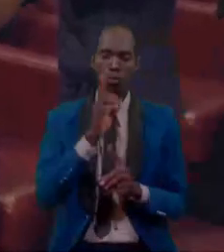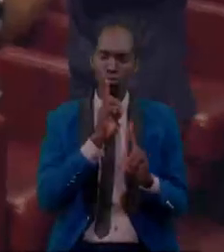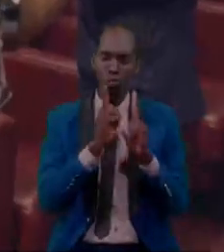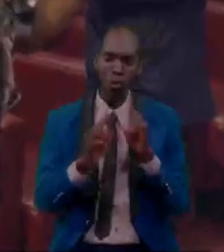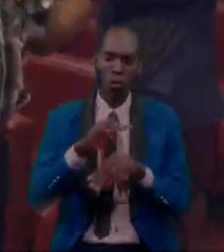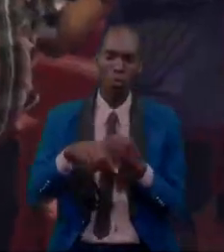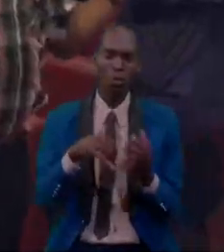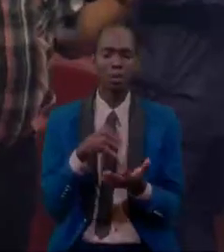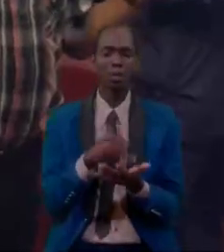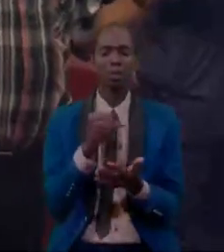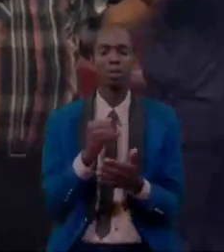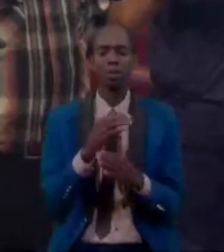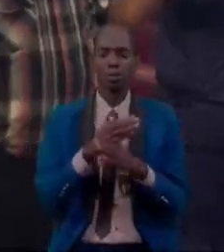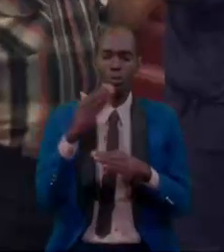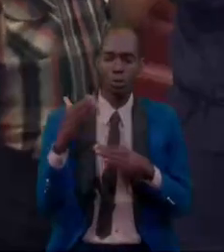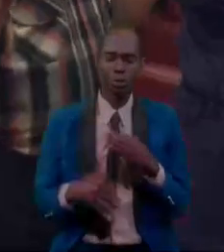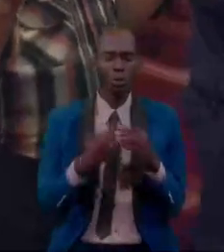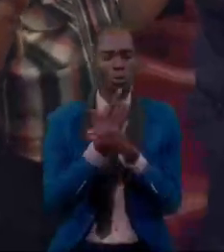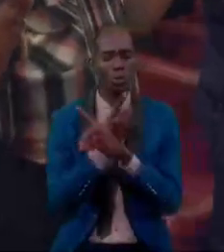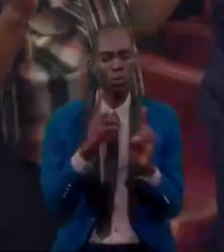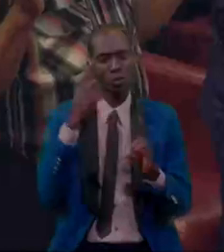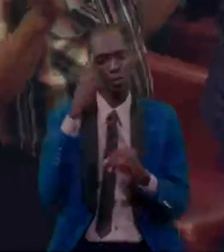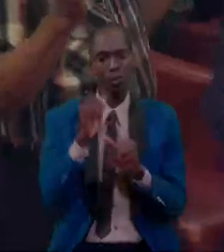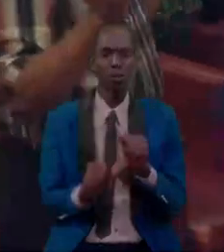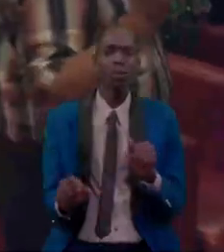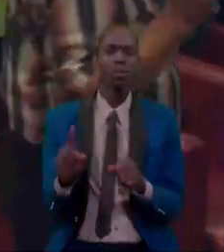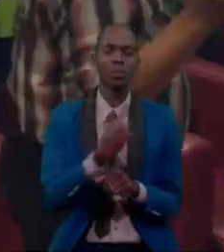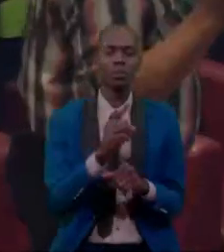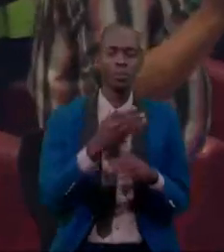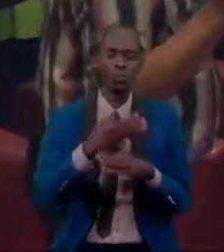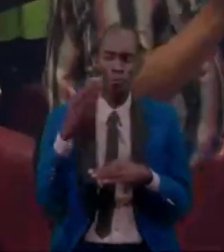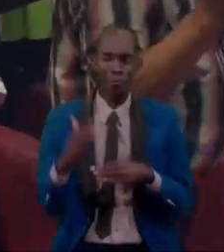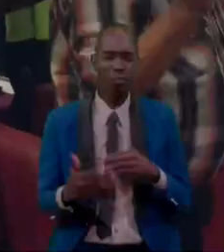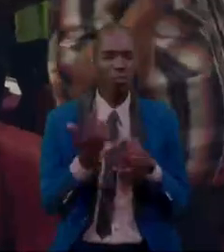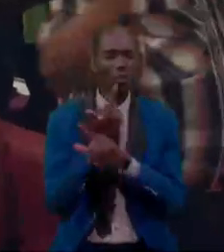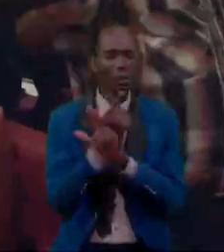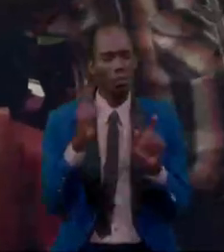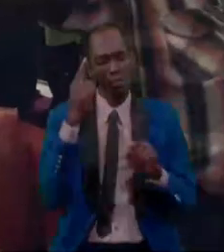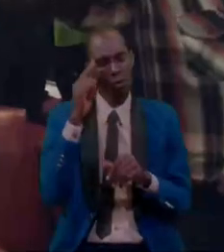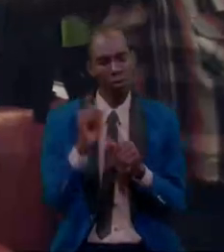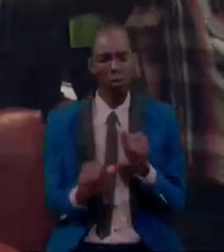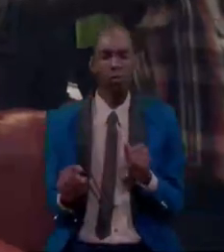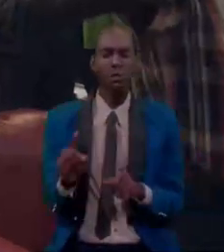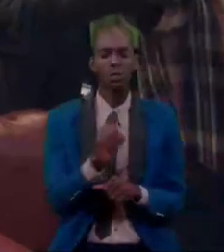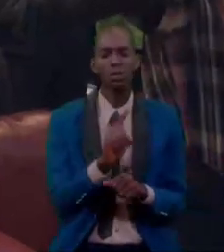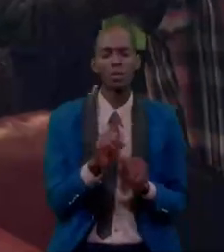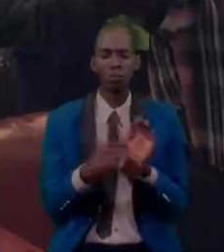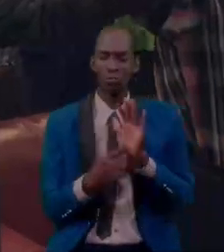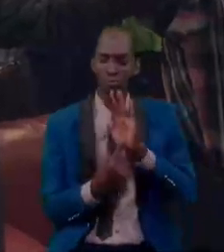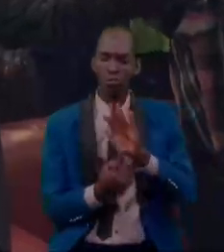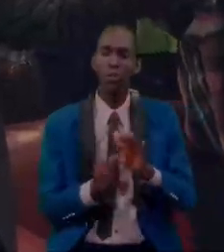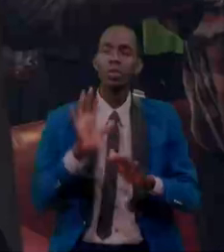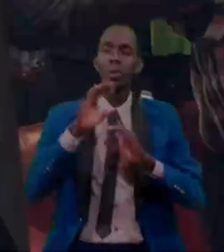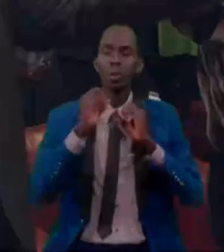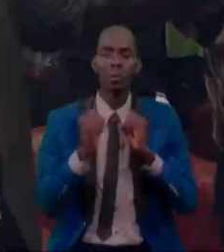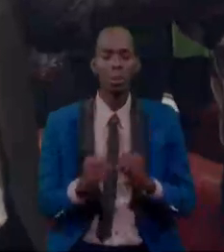nous en parlerons dans nos bureaux. La délivrance totale pour tout le monde, la libération totale pour tout le monde,